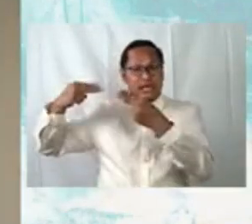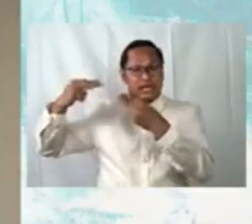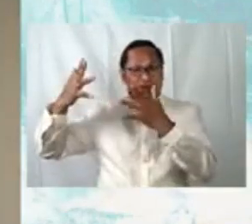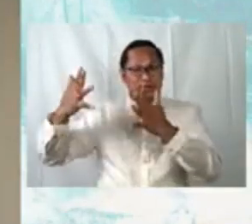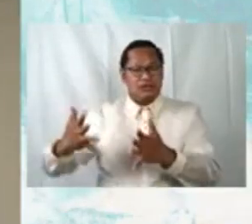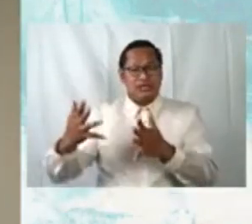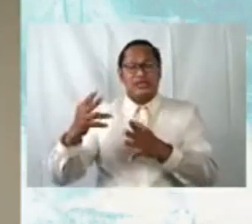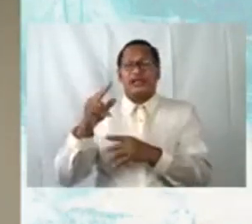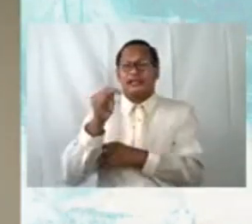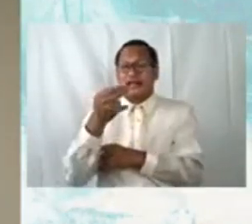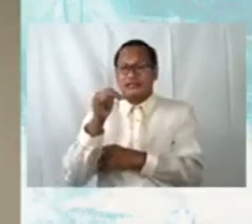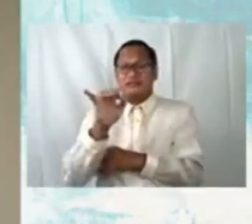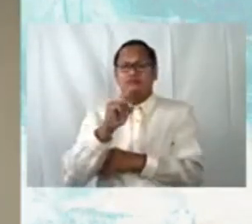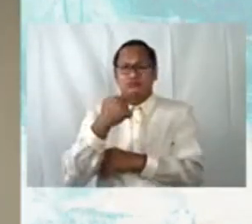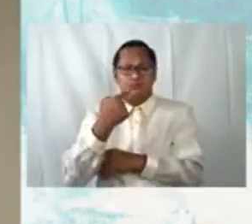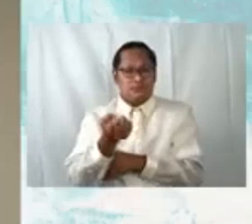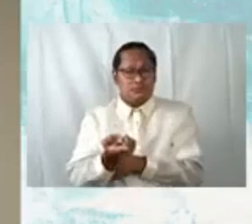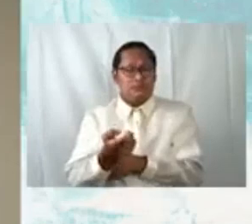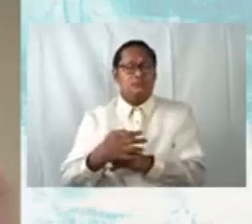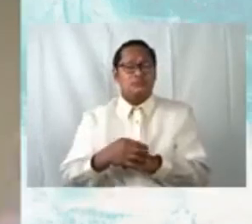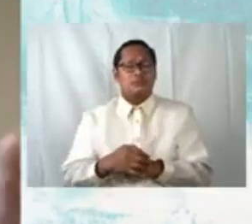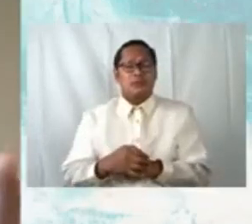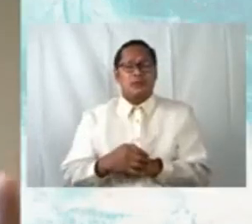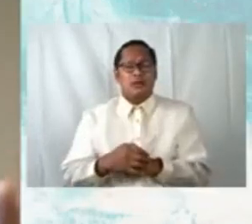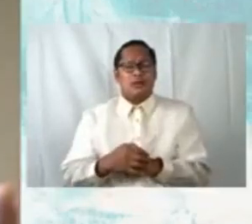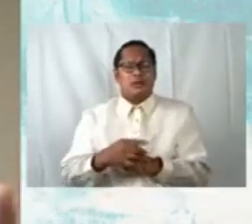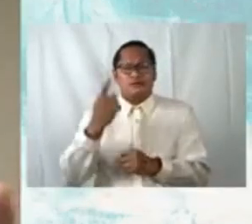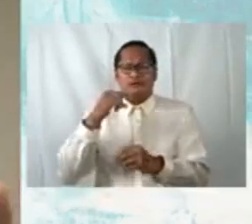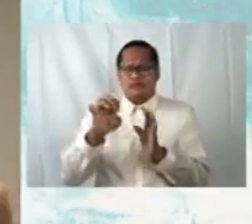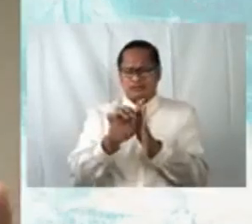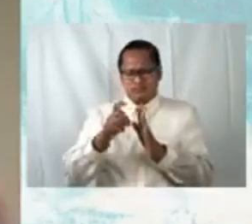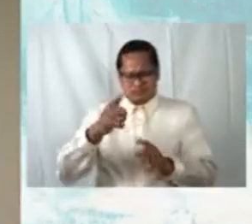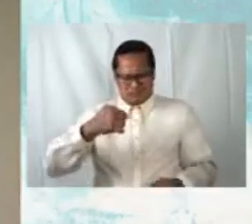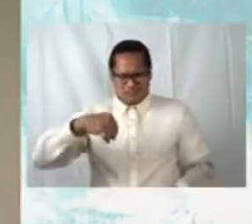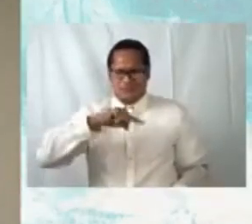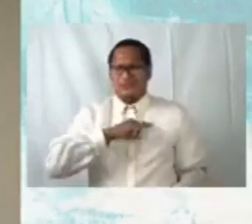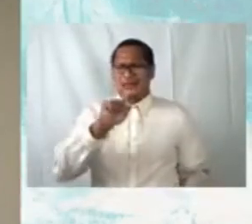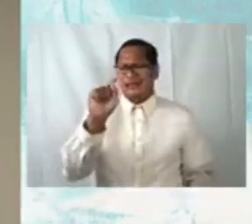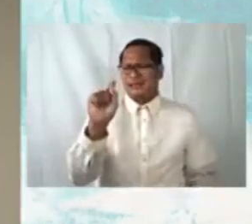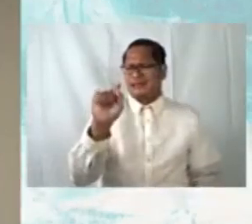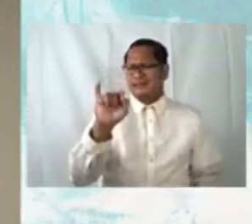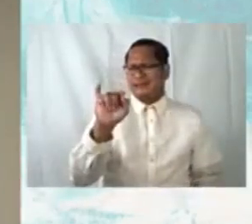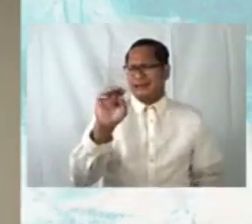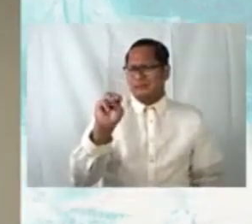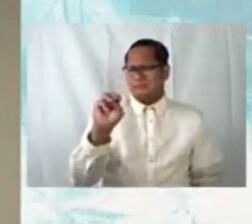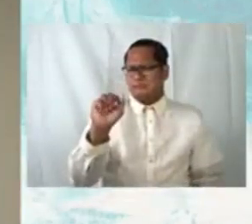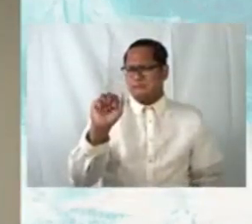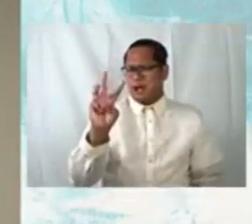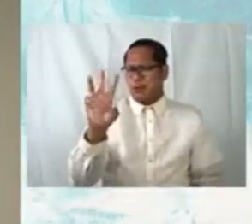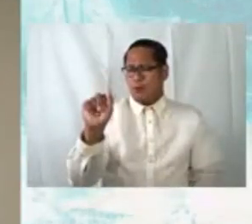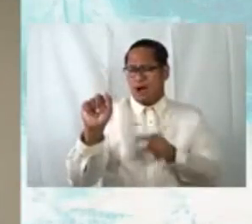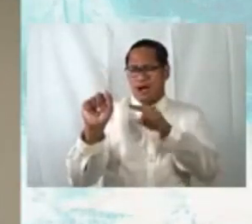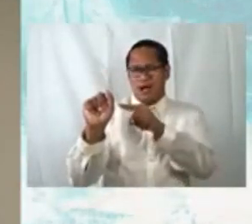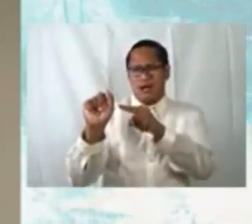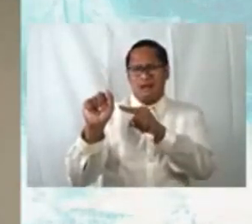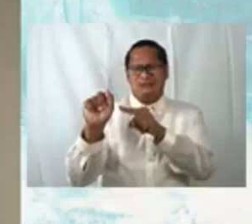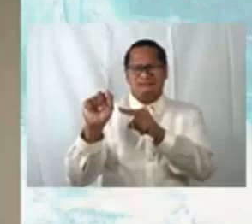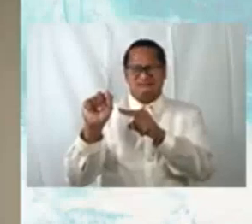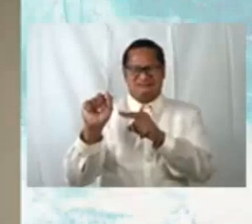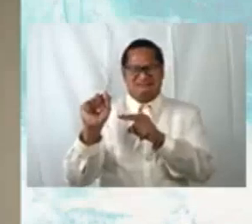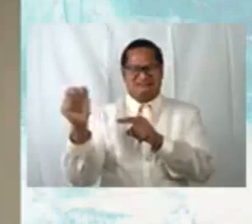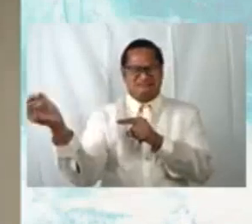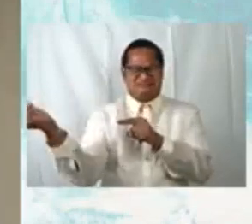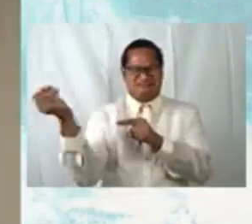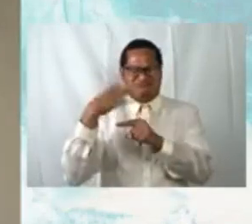Gabriel na yung pagkatimawa ay pumangit yung meaning. Kasi yung